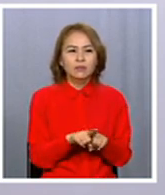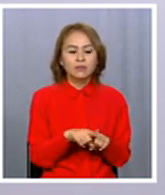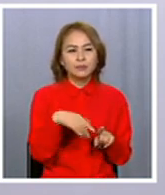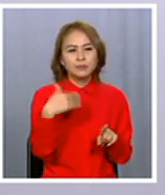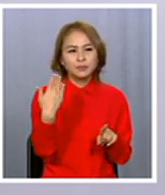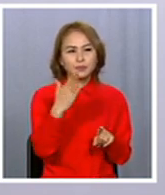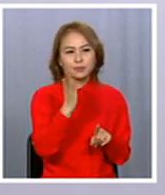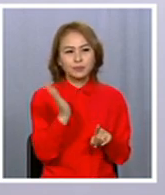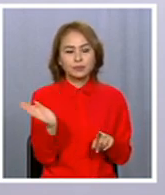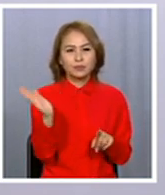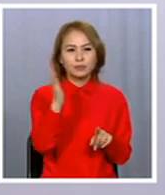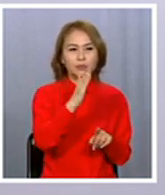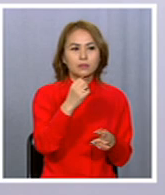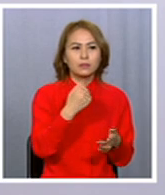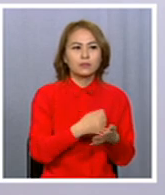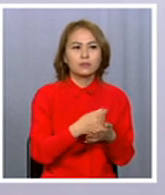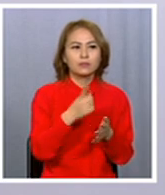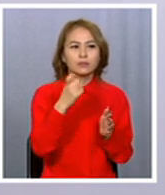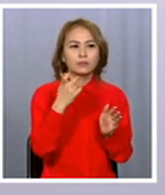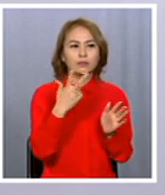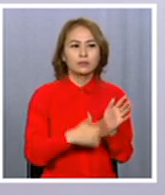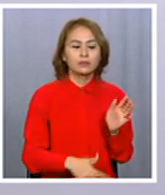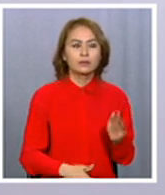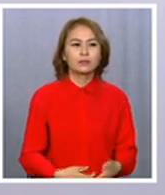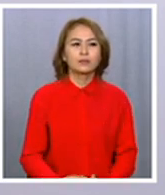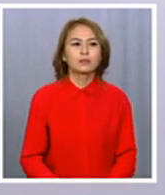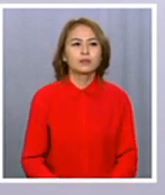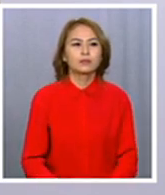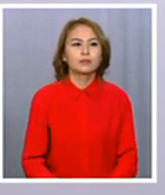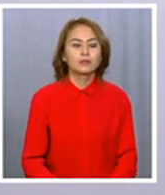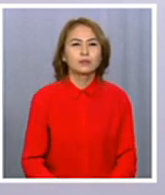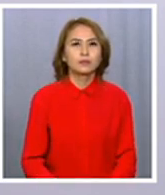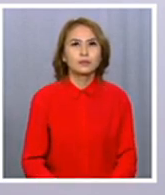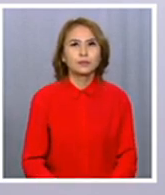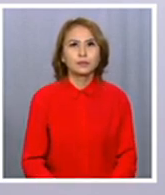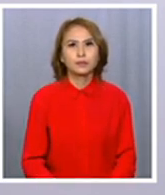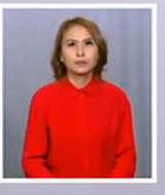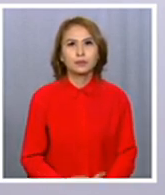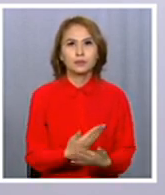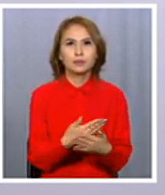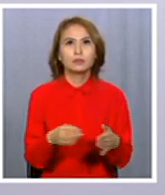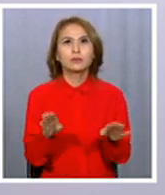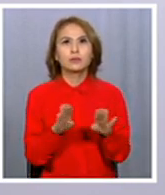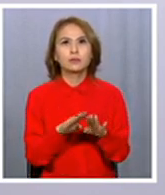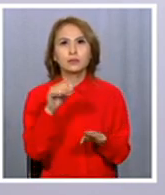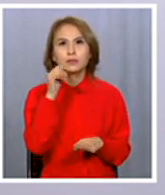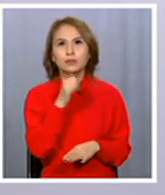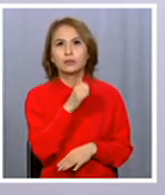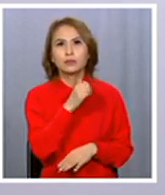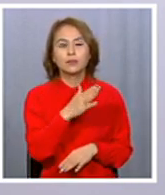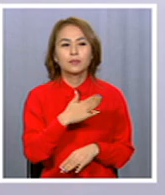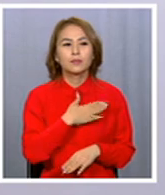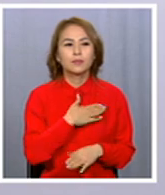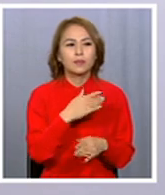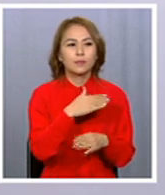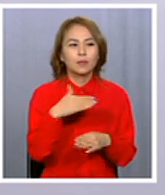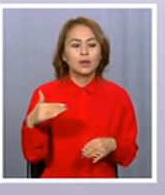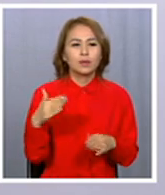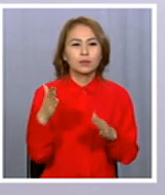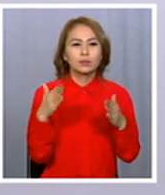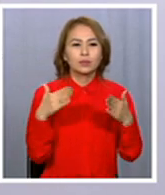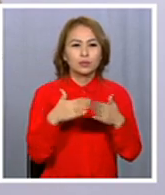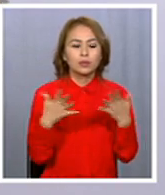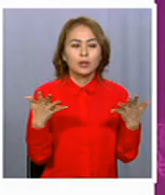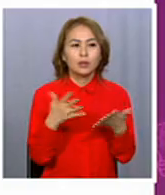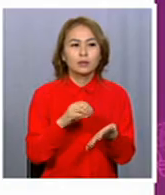бастап нөлден 180 градусқа дейін өлшемдер берілген. Бұның сыры балалар, біздің бұрышымыз қай жаққа қарап тұрса,